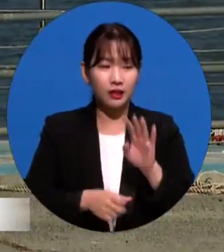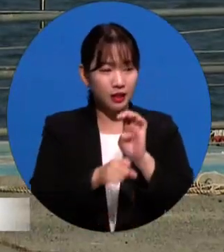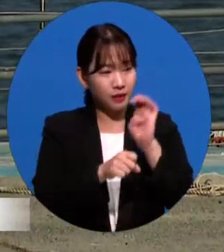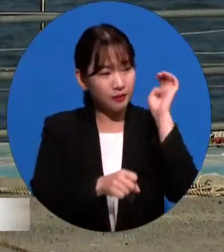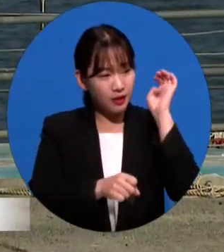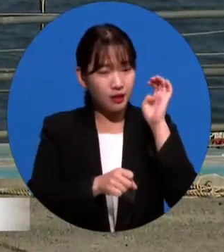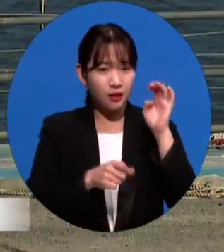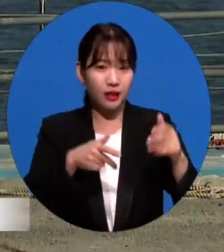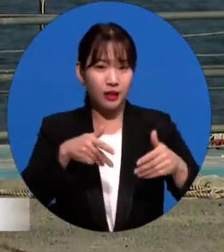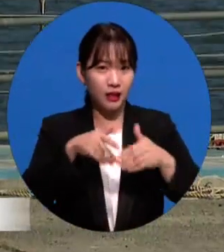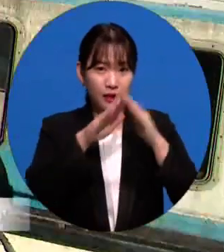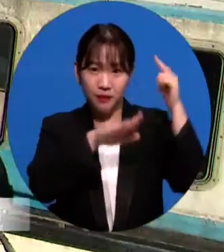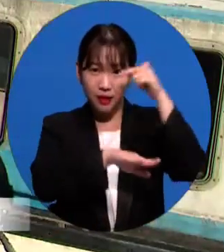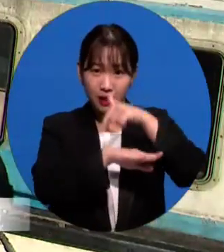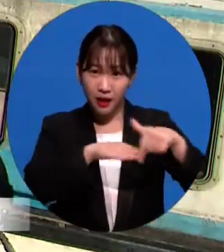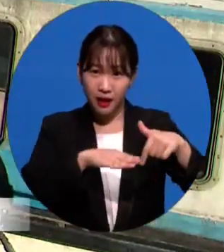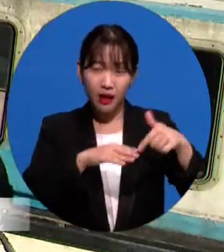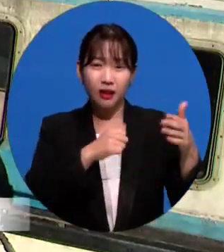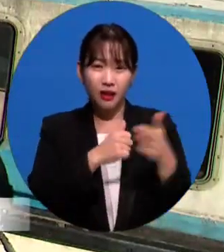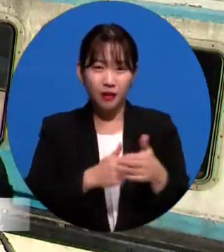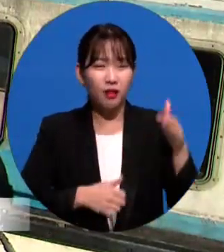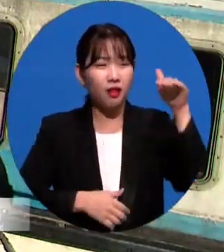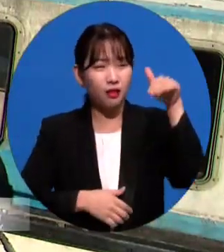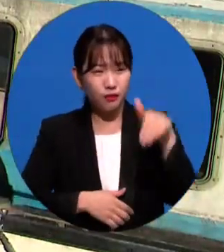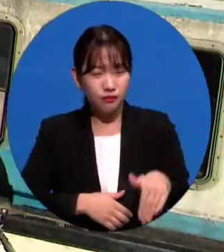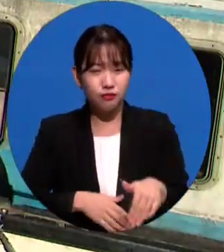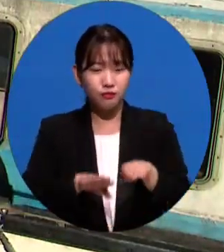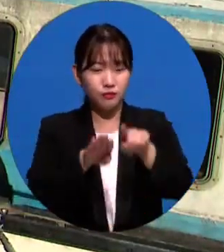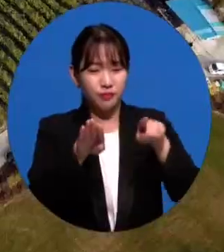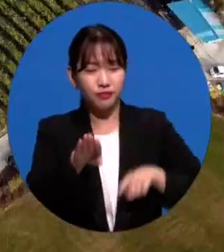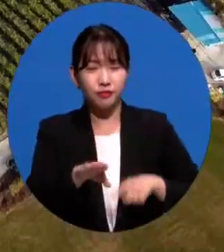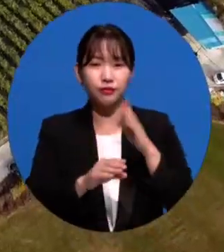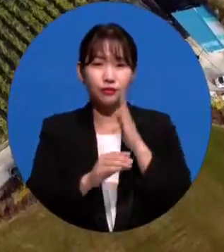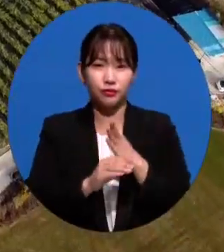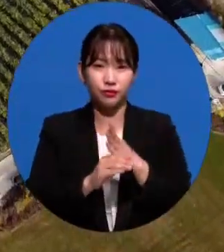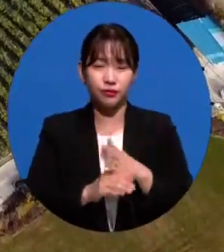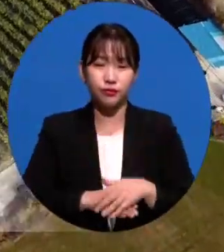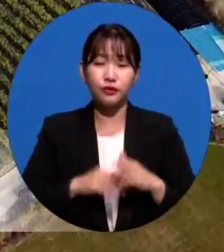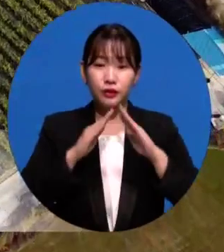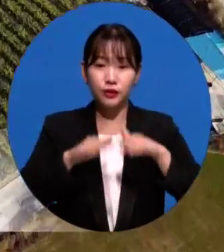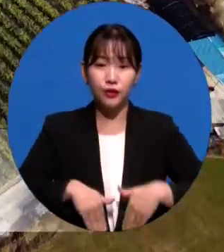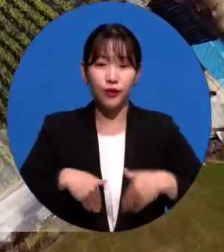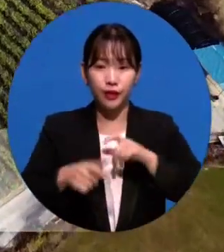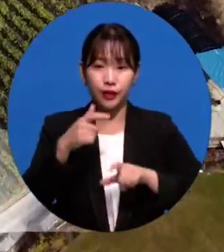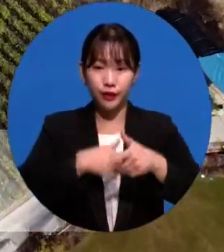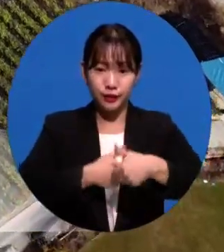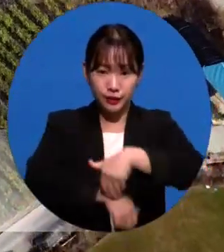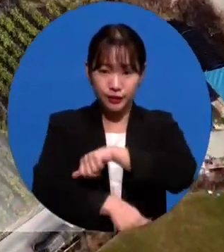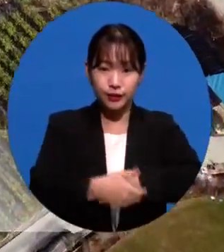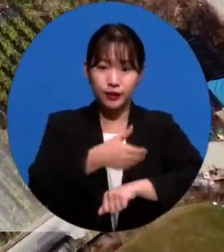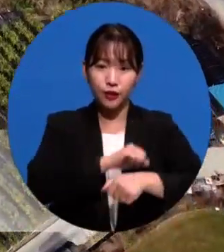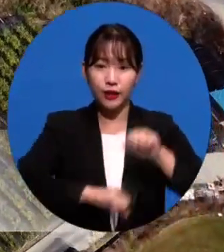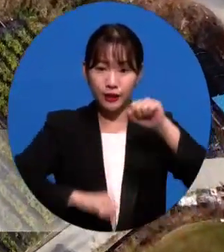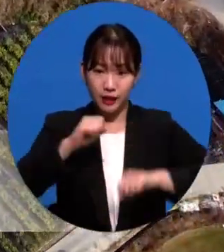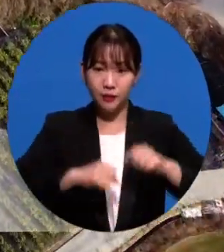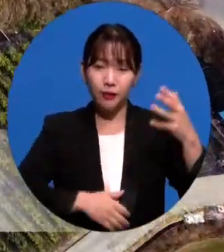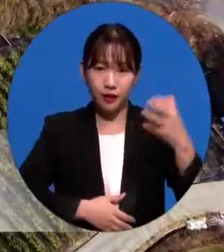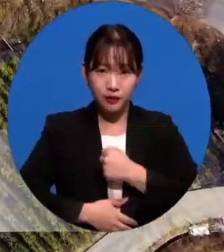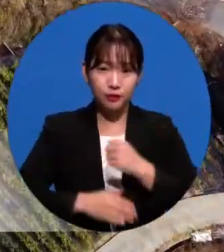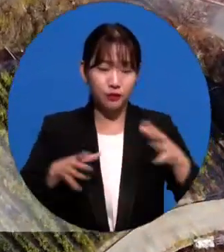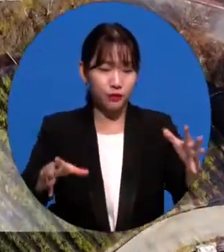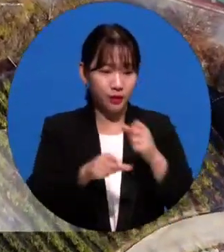40년 전 개발계획에 묶인 채 낙후되고 퇴보하고 있습니다 전라남도가 보다 적극적인 자세로